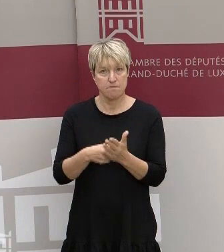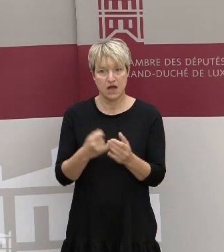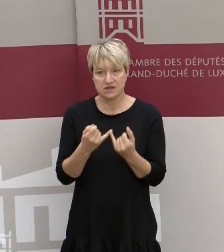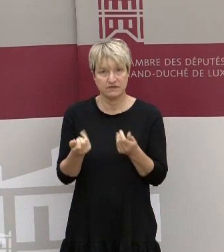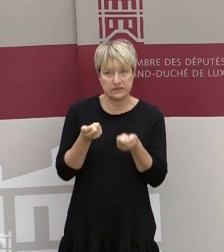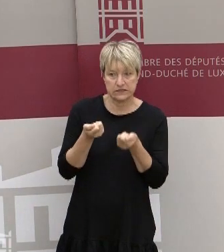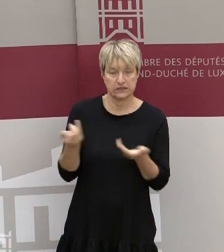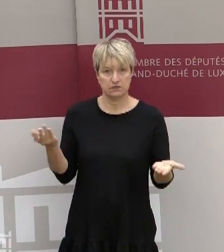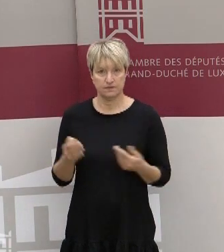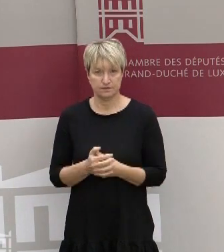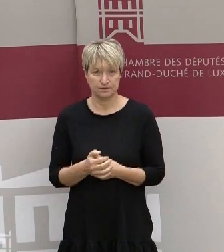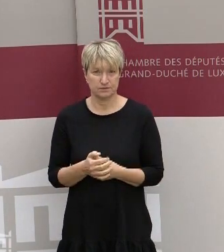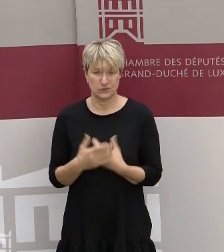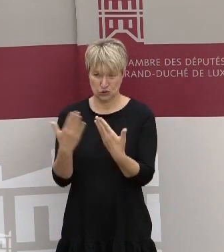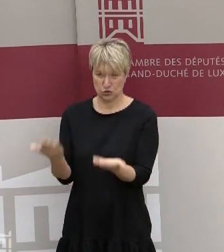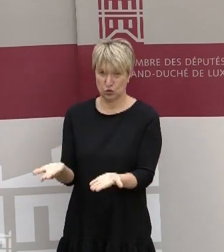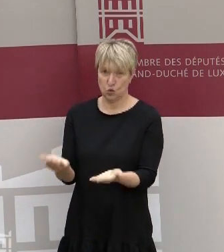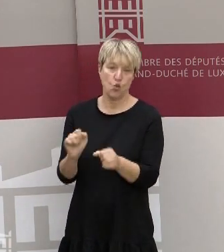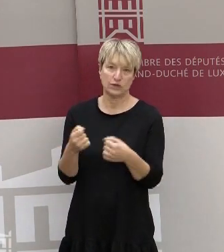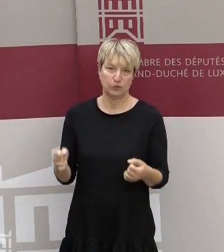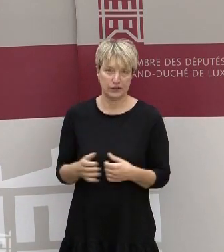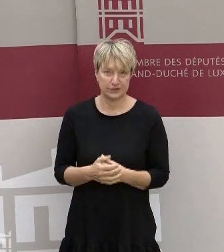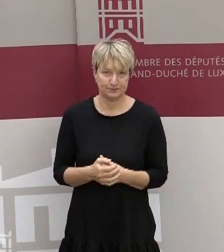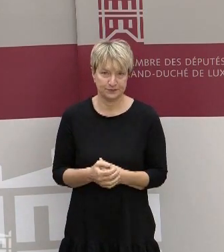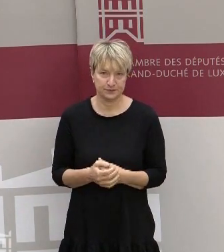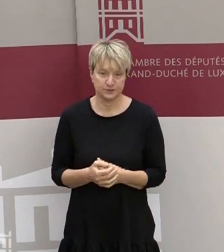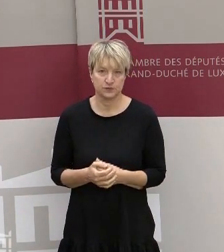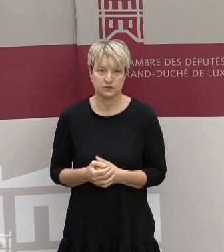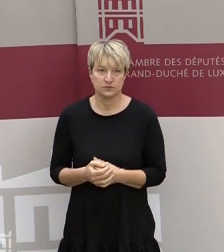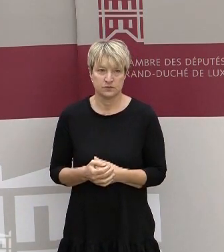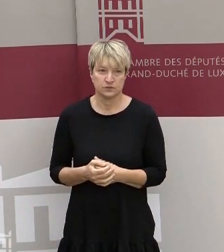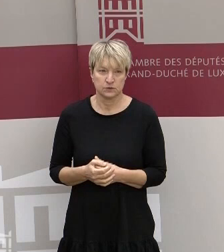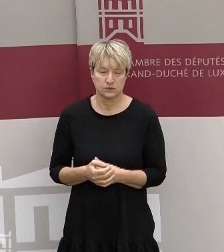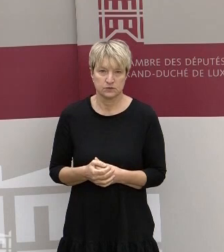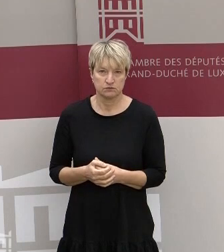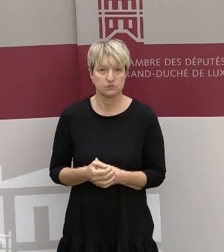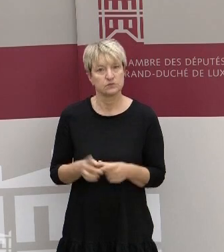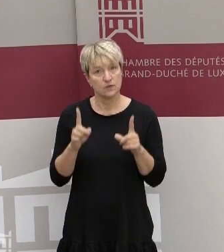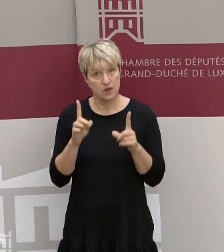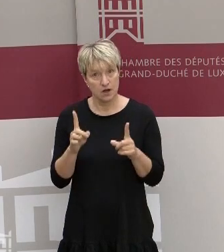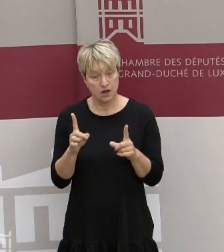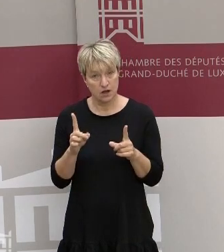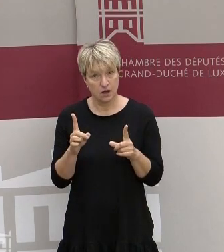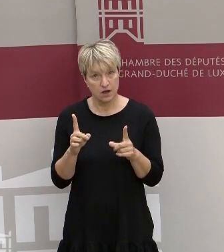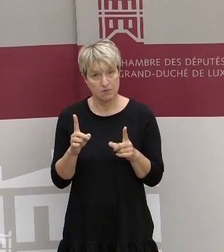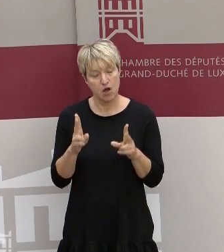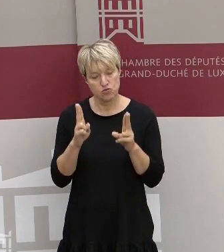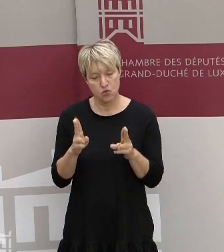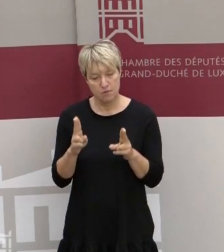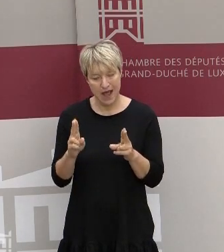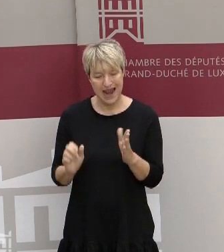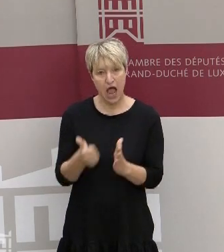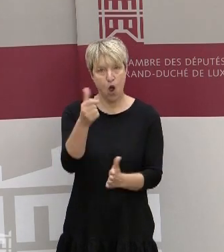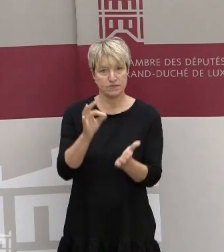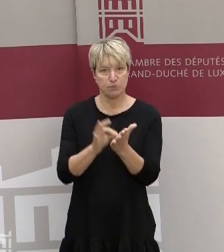nicht gemacht. Das hat an uns nennen, aber müssten der Kern von diesem Budget sein. Und noch ein großer Teil